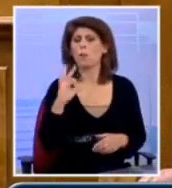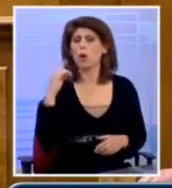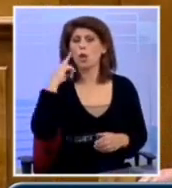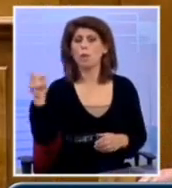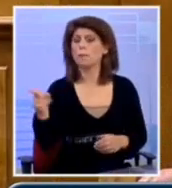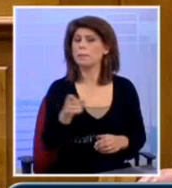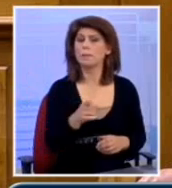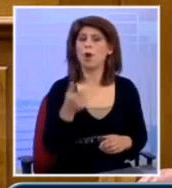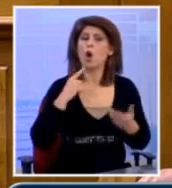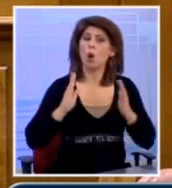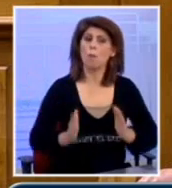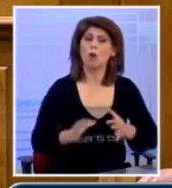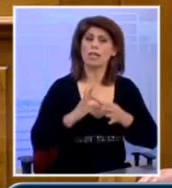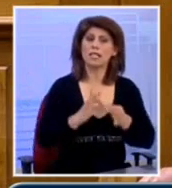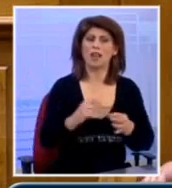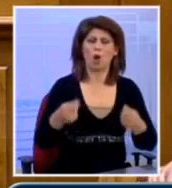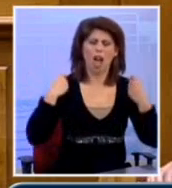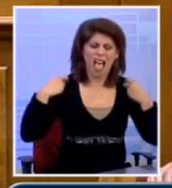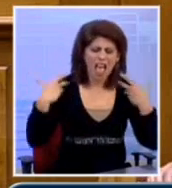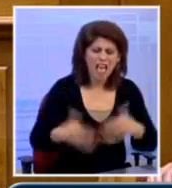Για πόσο λοιπόν νομίζατε ότι θα μπορούσε να συνεχιστεί αυτό το έσχος?